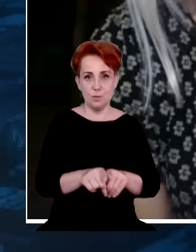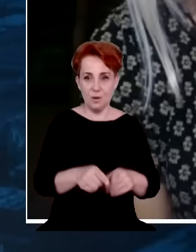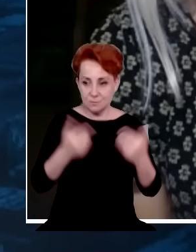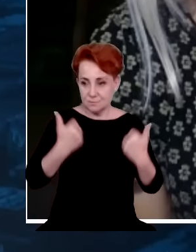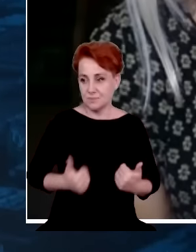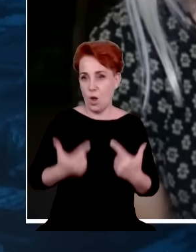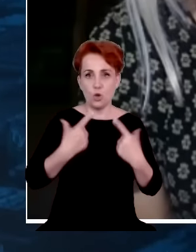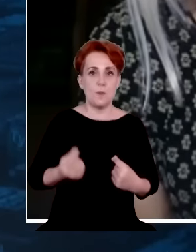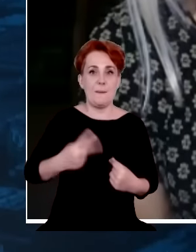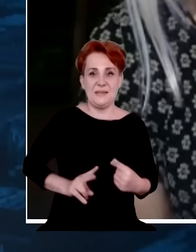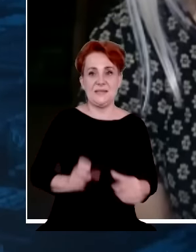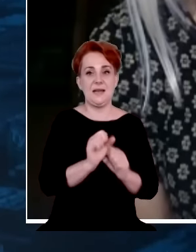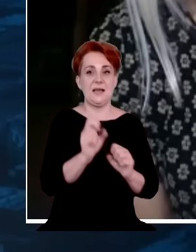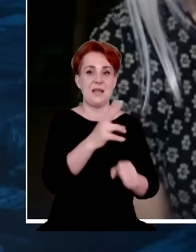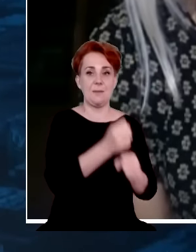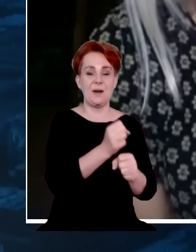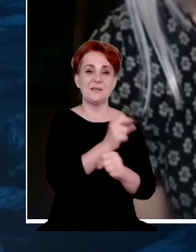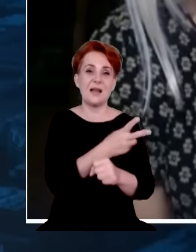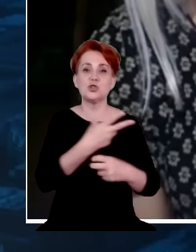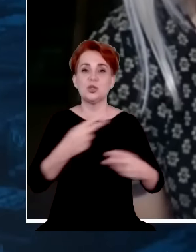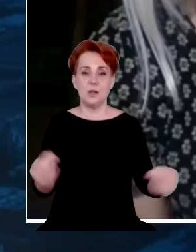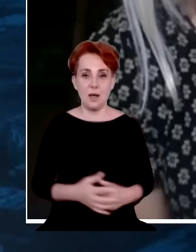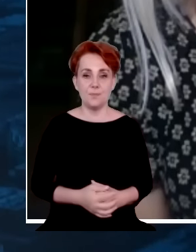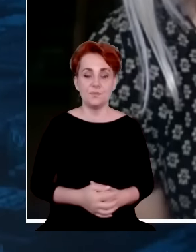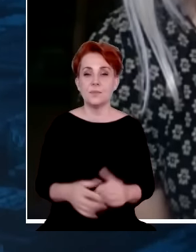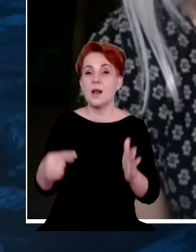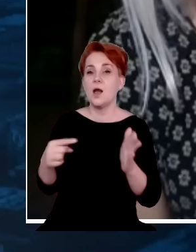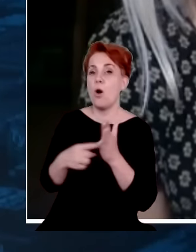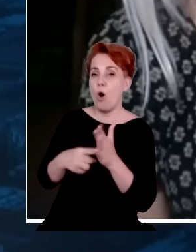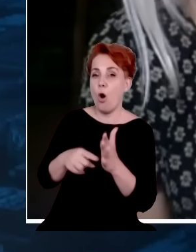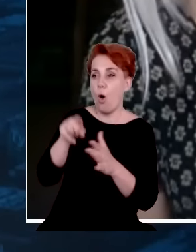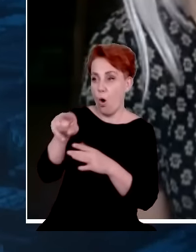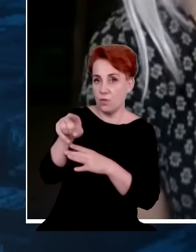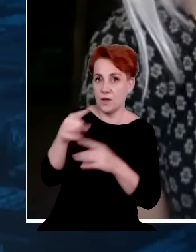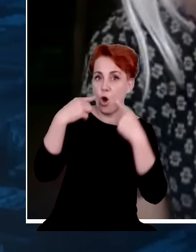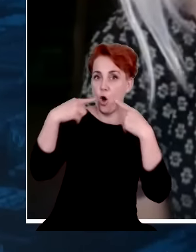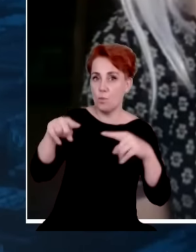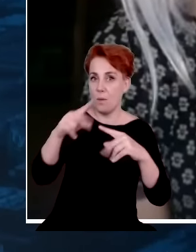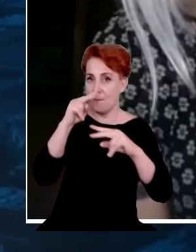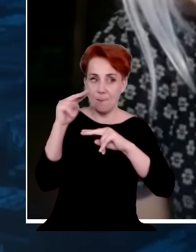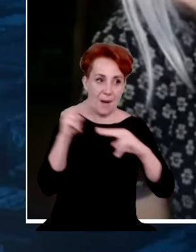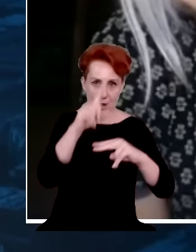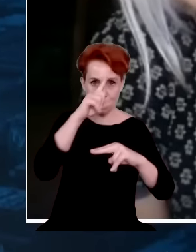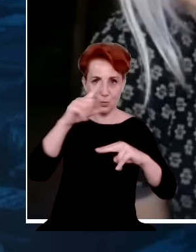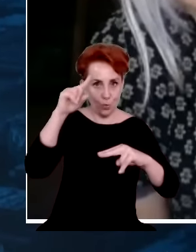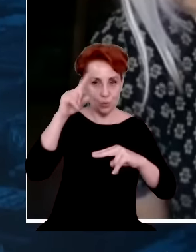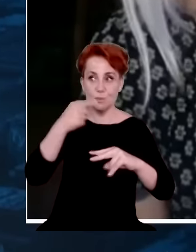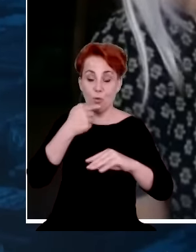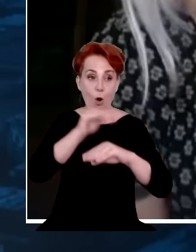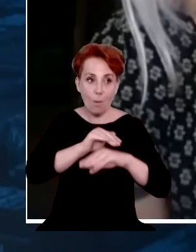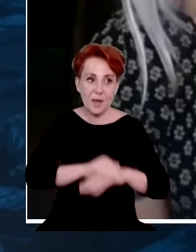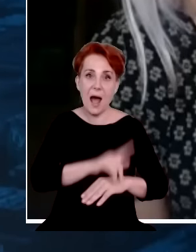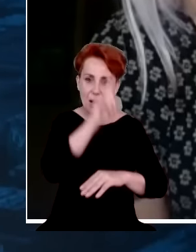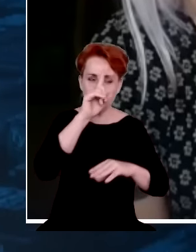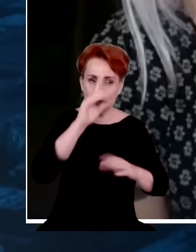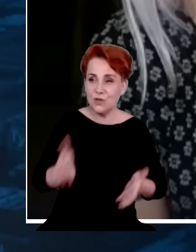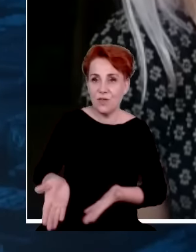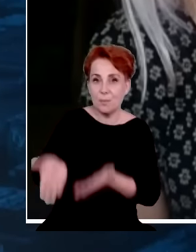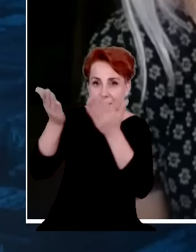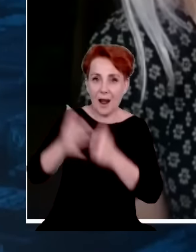czy nie tak No tak ale on jakby on odpowiada on odpowiada przed swoimi wyborcami za to do czego się Zobowiązał a Kosiniak z hołowni